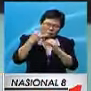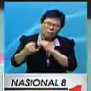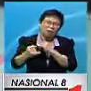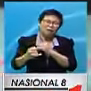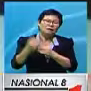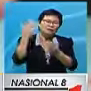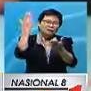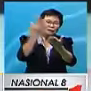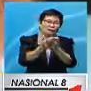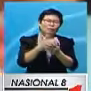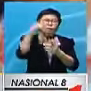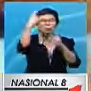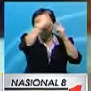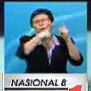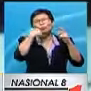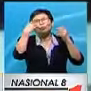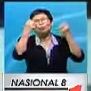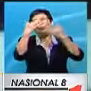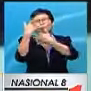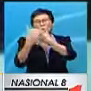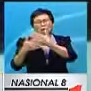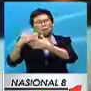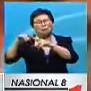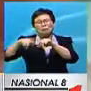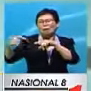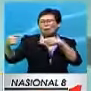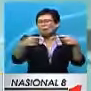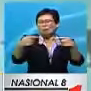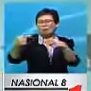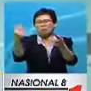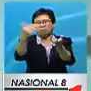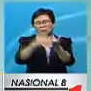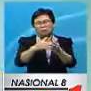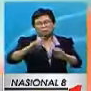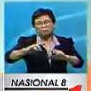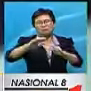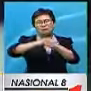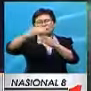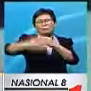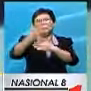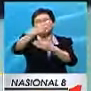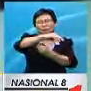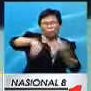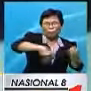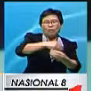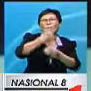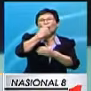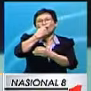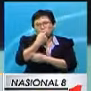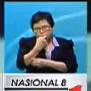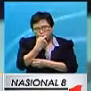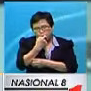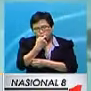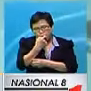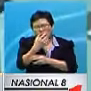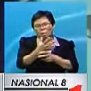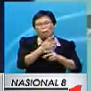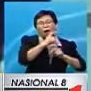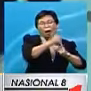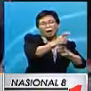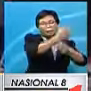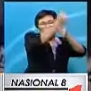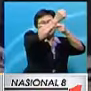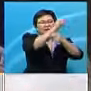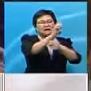Licita yang mukanya berlumuran darah tidak mampu bersaing lagi. Tamat 3 pusingan, pengadil sebulat suara memberikan kemenangan kepada